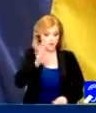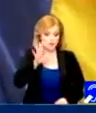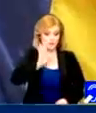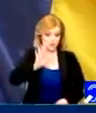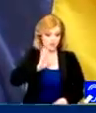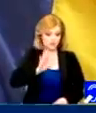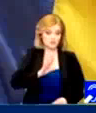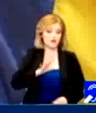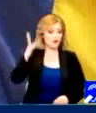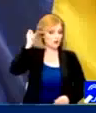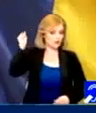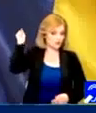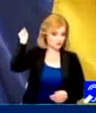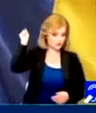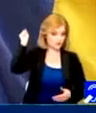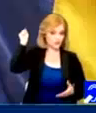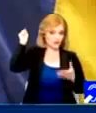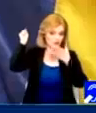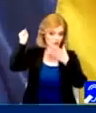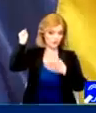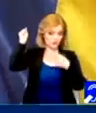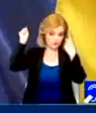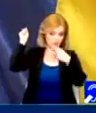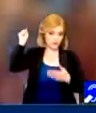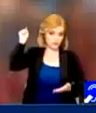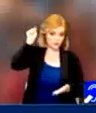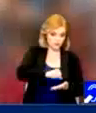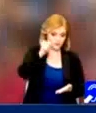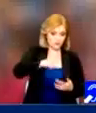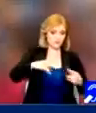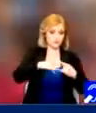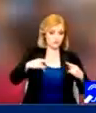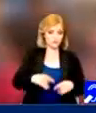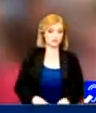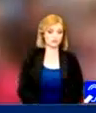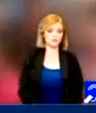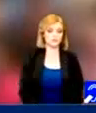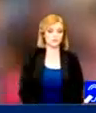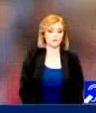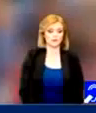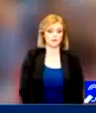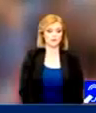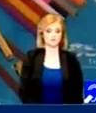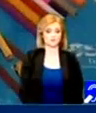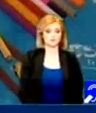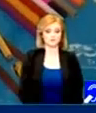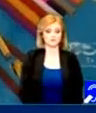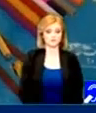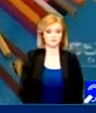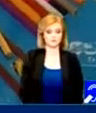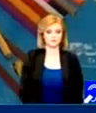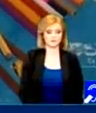a prins-o de păr, a izbit-o cu capul de birou. Un eveniment la fel de regretabil ca și cel